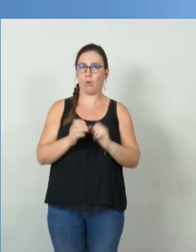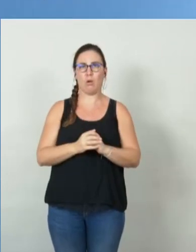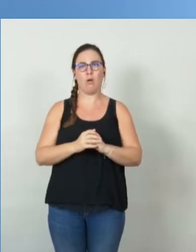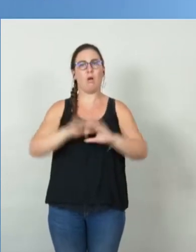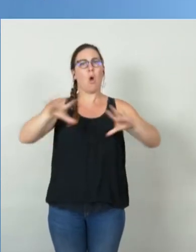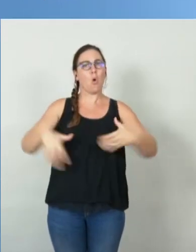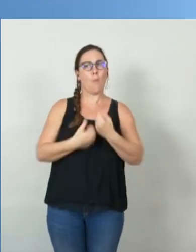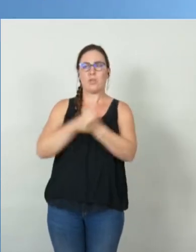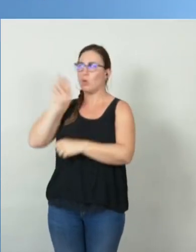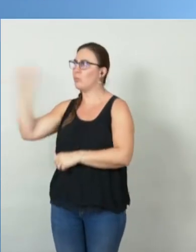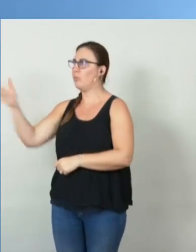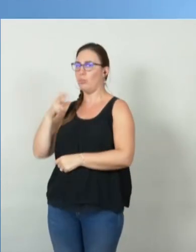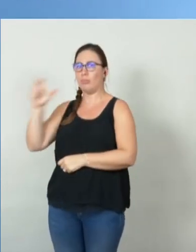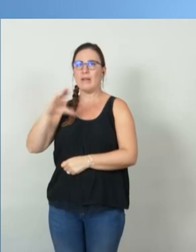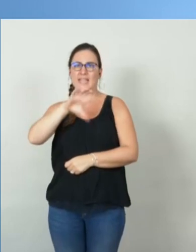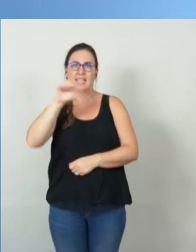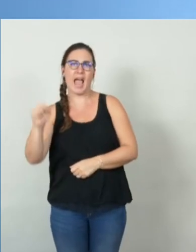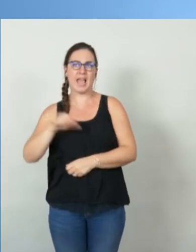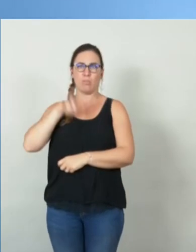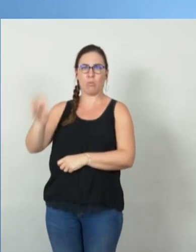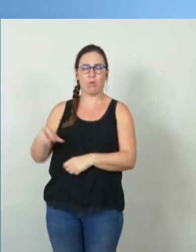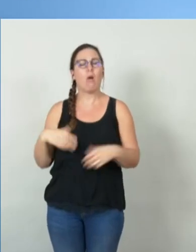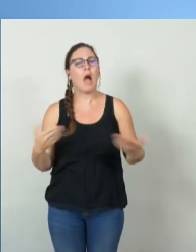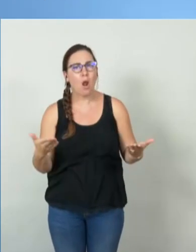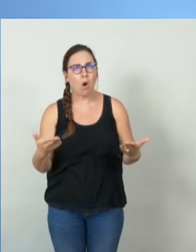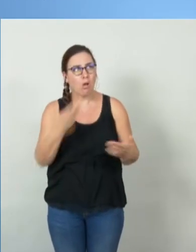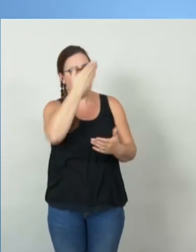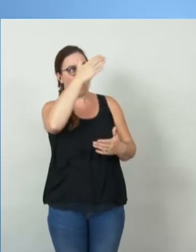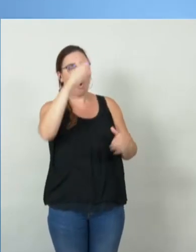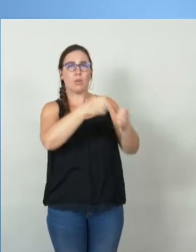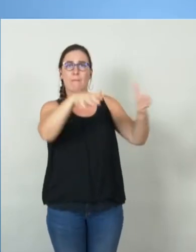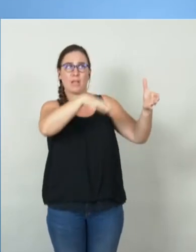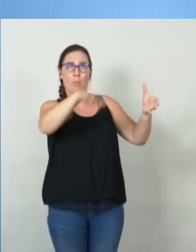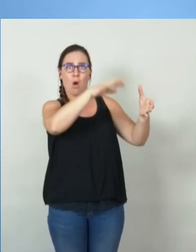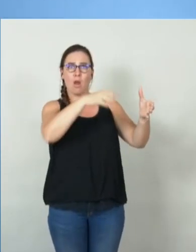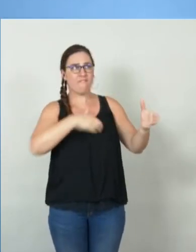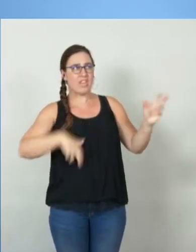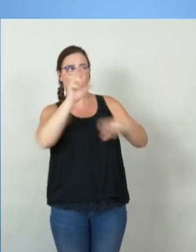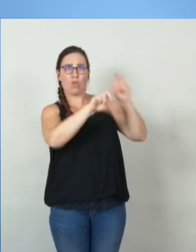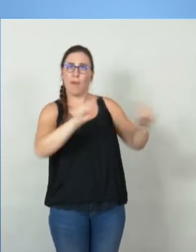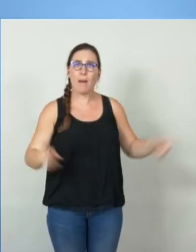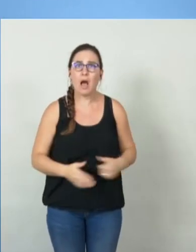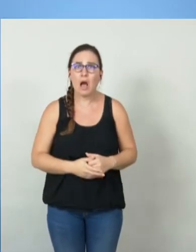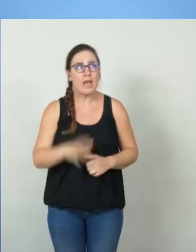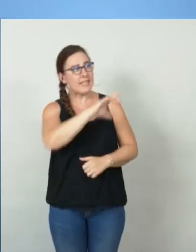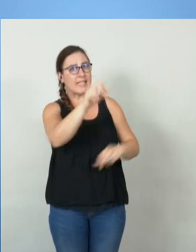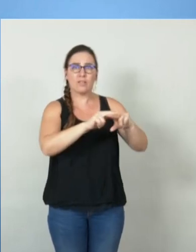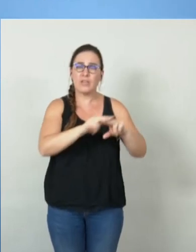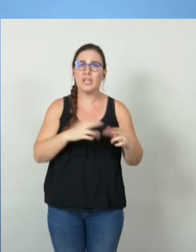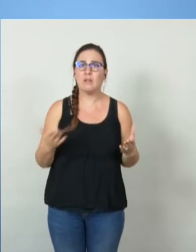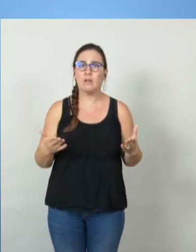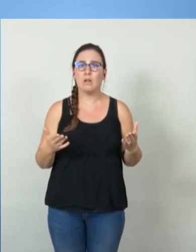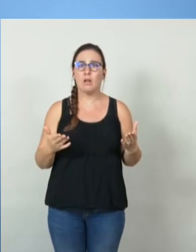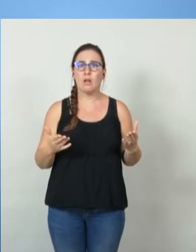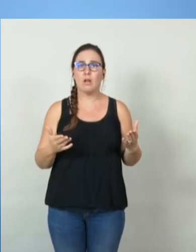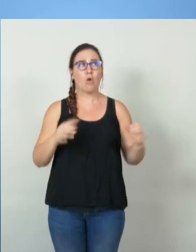transférée d'engagement au CCAS alors quoi dans les autres métropoles les villes n'ont pas transféré elles n'ont pas de CCAS ce qui est